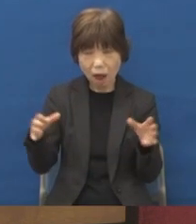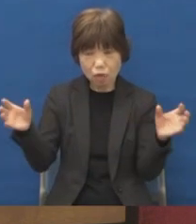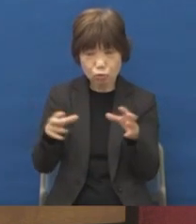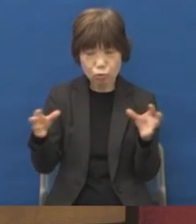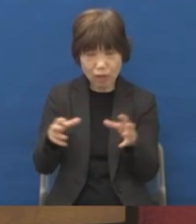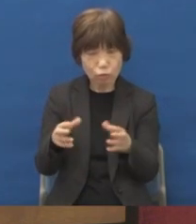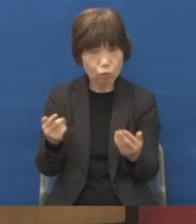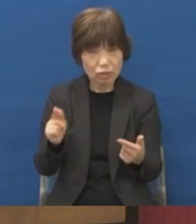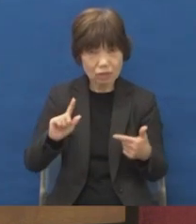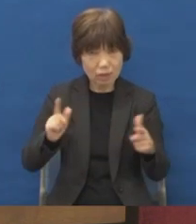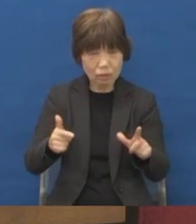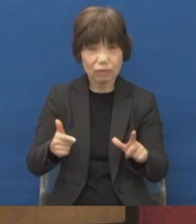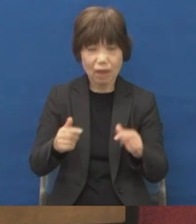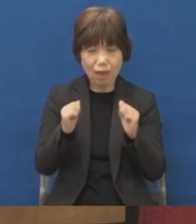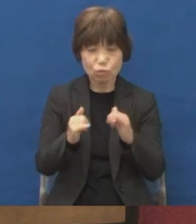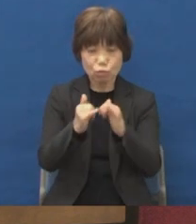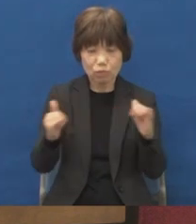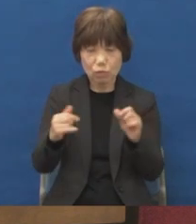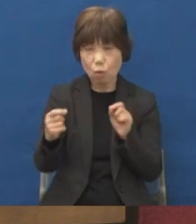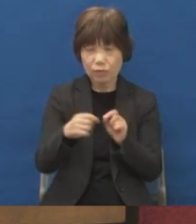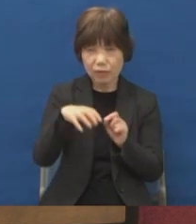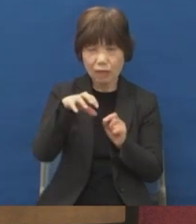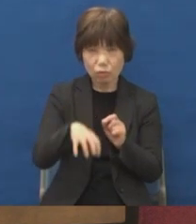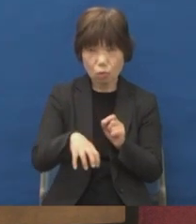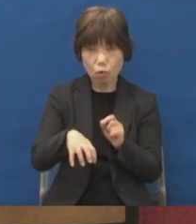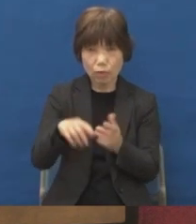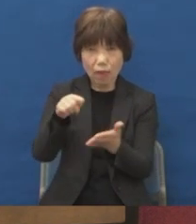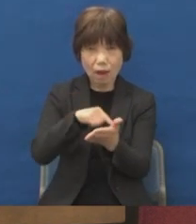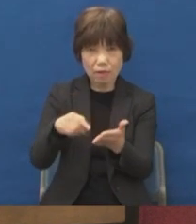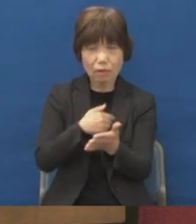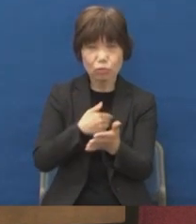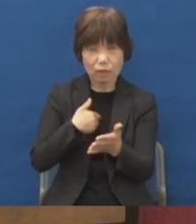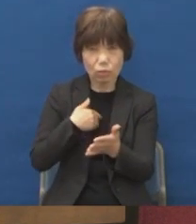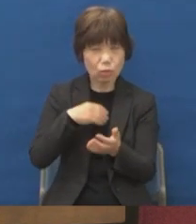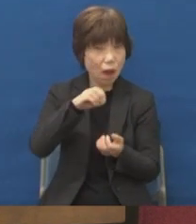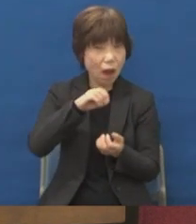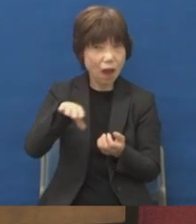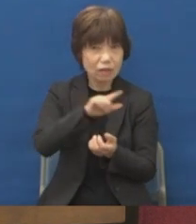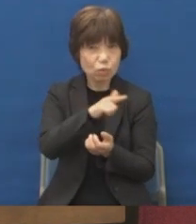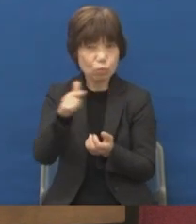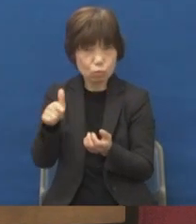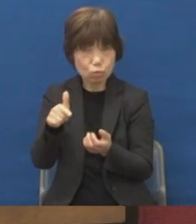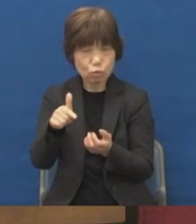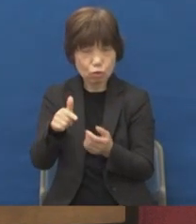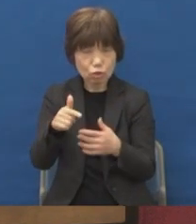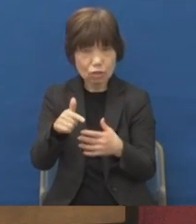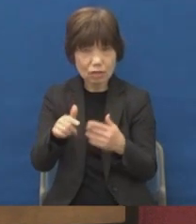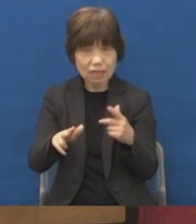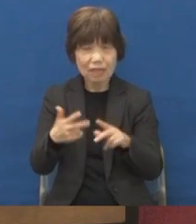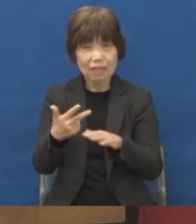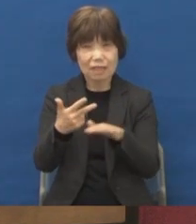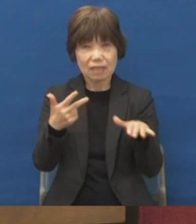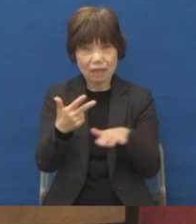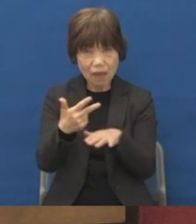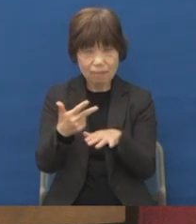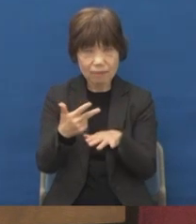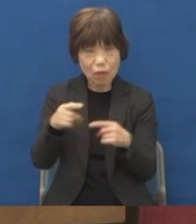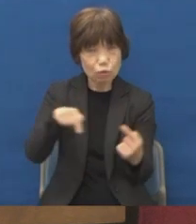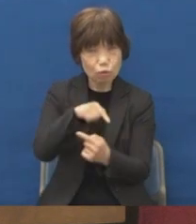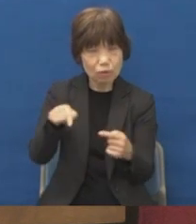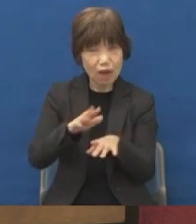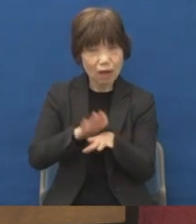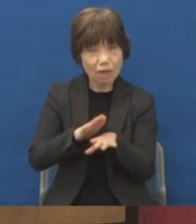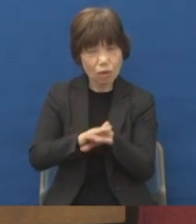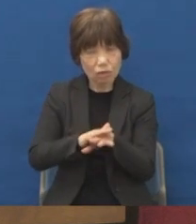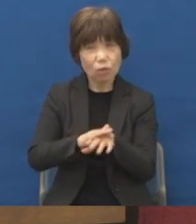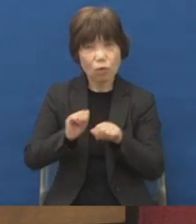も住民の身近なところで完結する廃棄物行政、資源循環行政こそ目指すべきです。軸内処理の